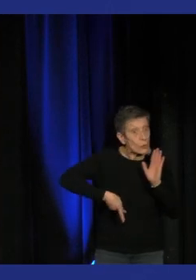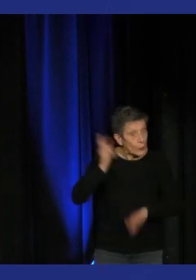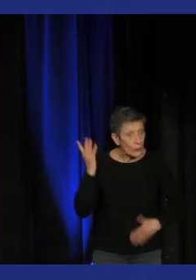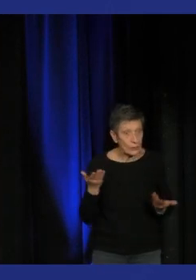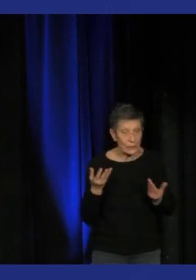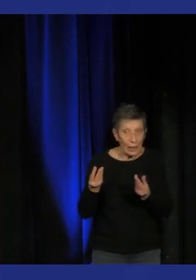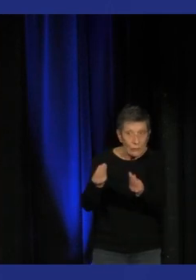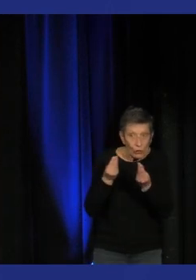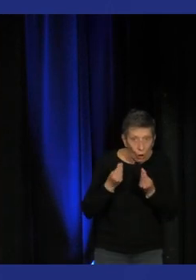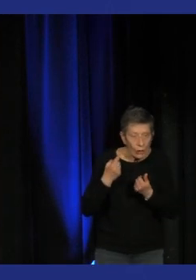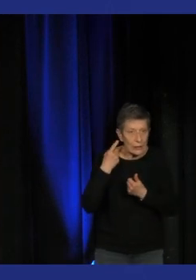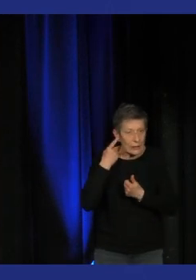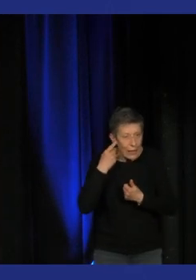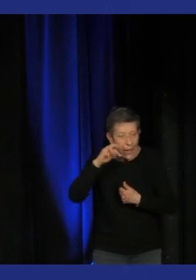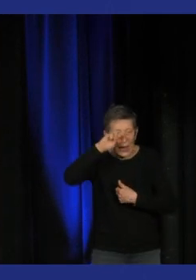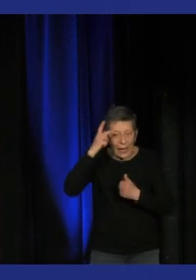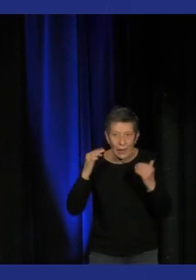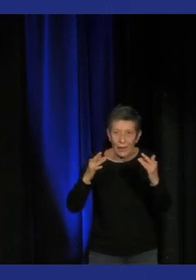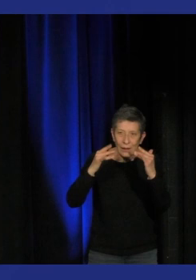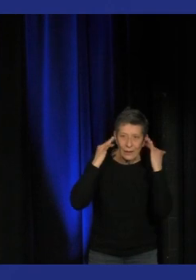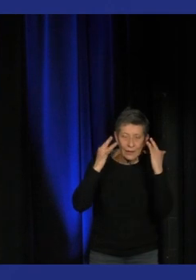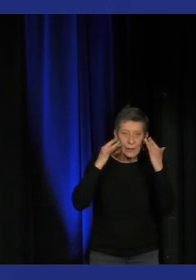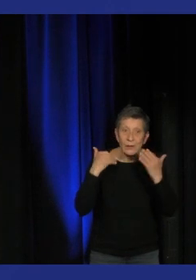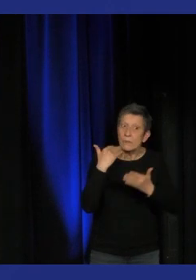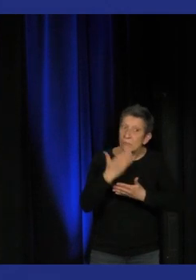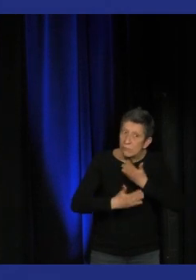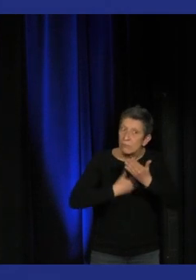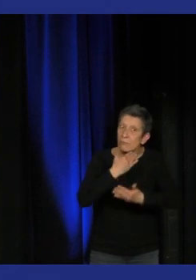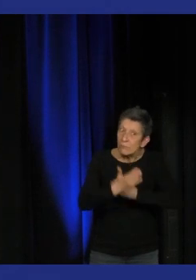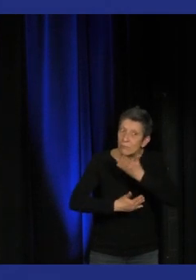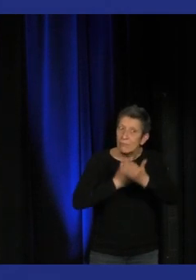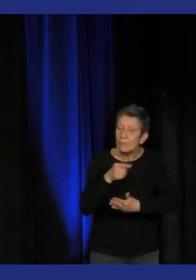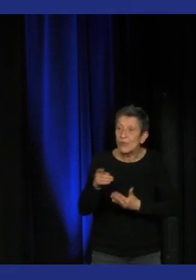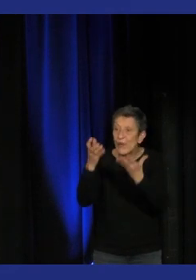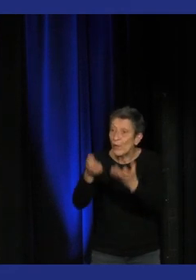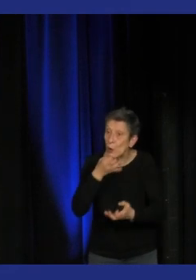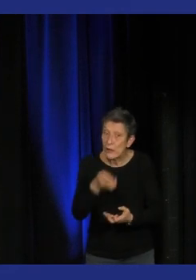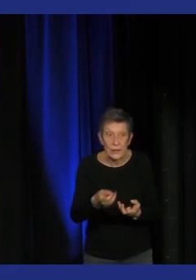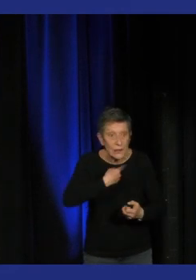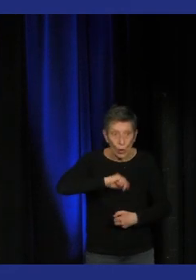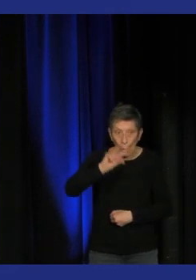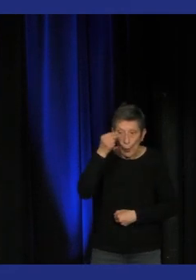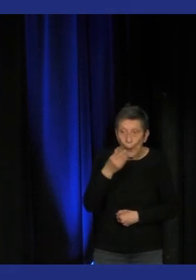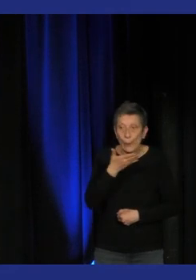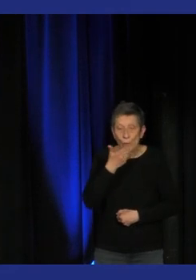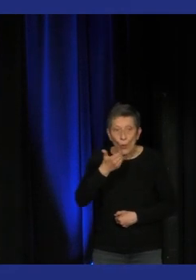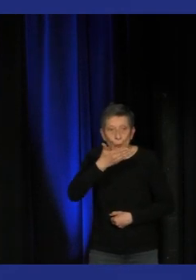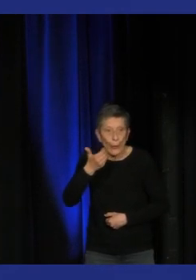notre oreille, et ensuite on se rend compte qu'on peut comprendre beaucoup mieux ce qu'il veut nous dire.